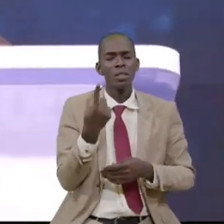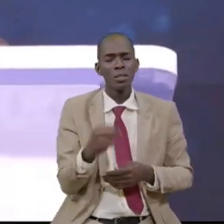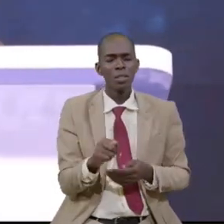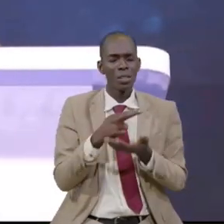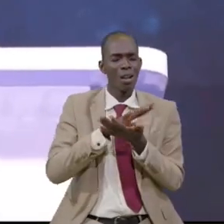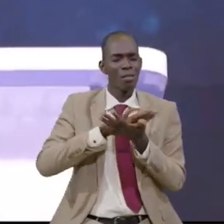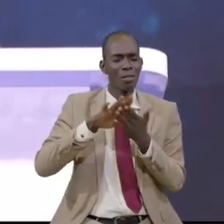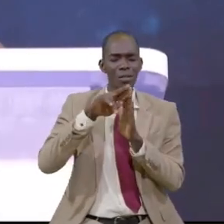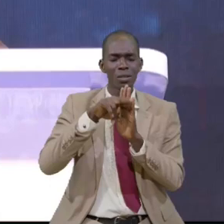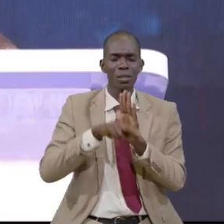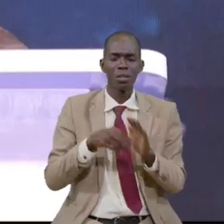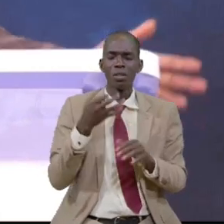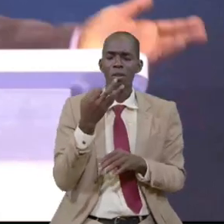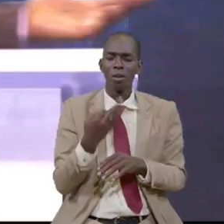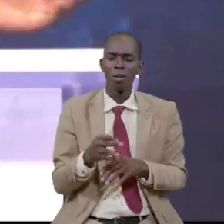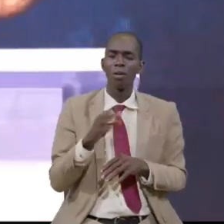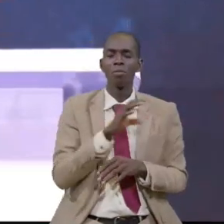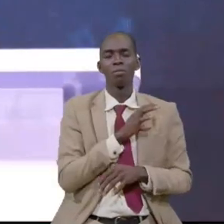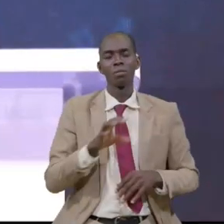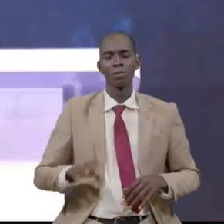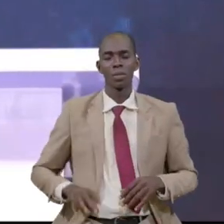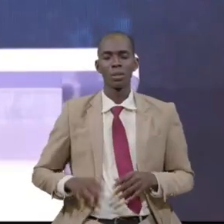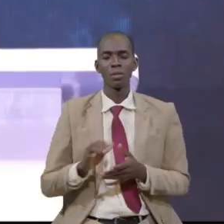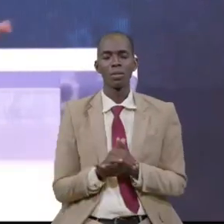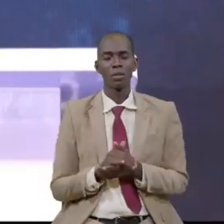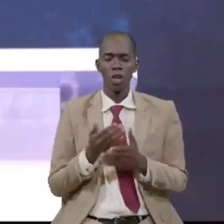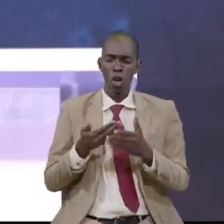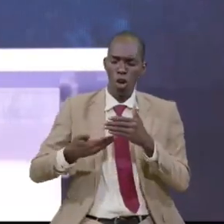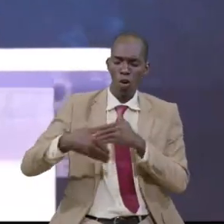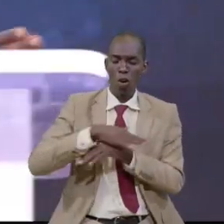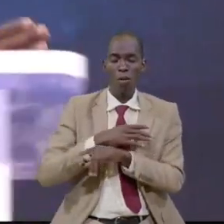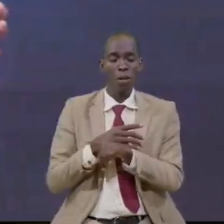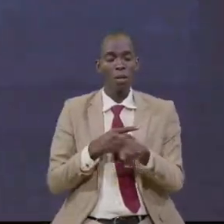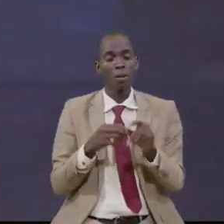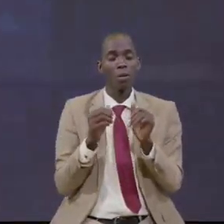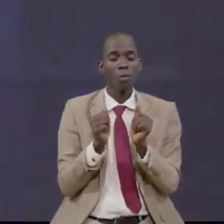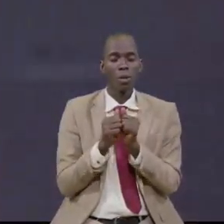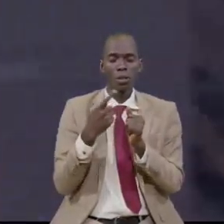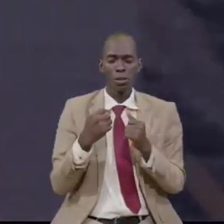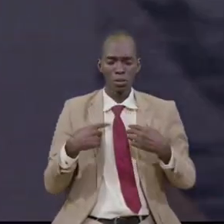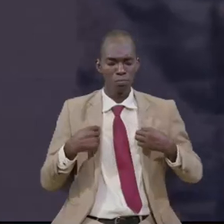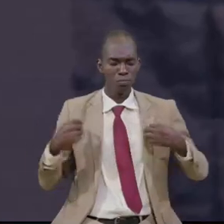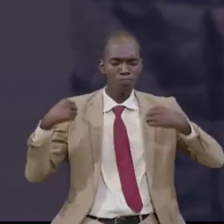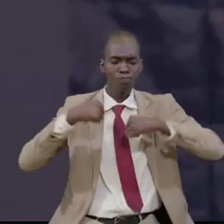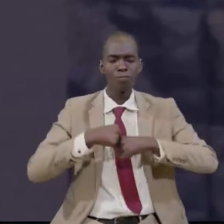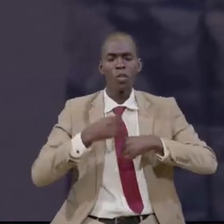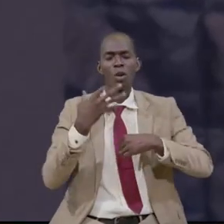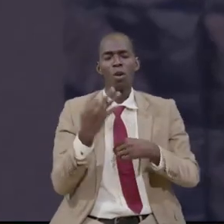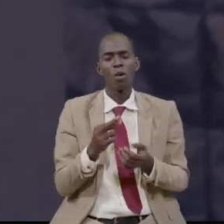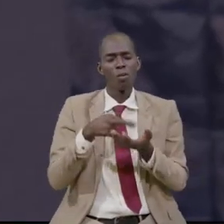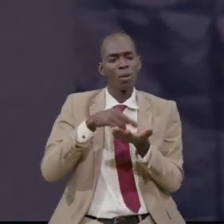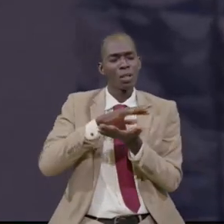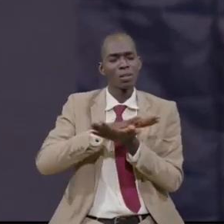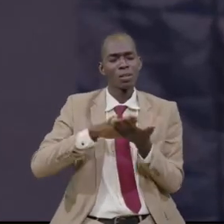justice de la part de Christ. Couvre-les de l'habit de